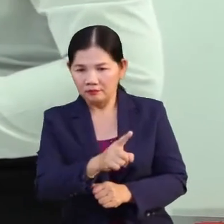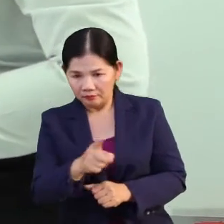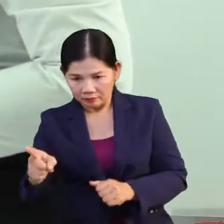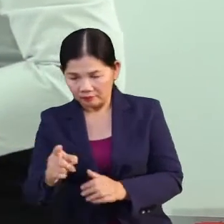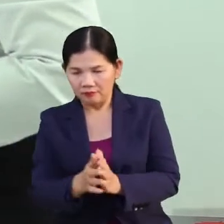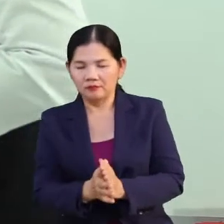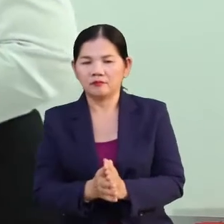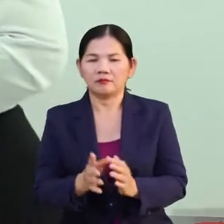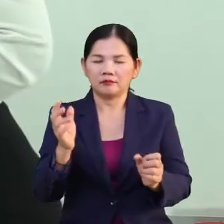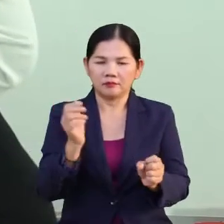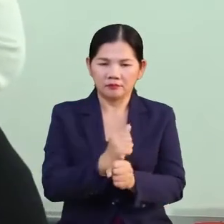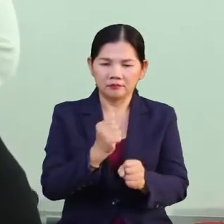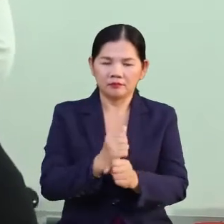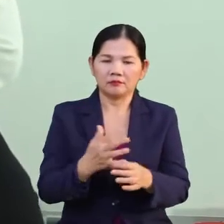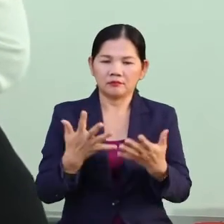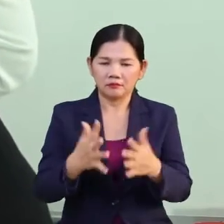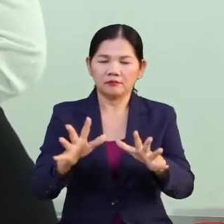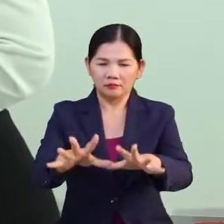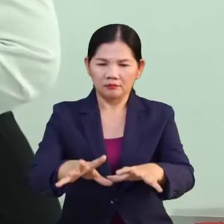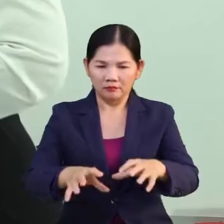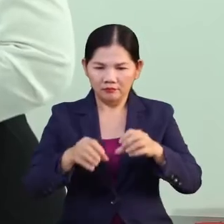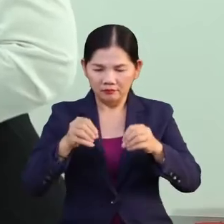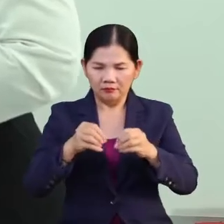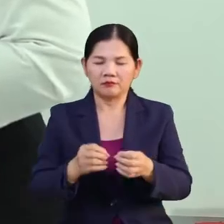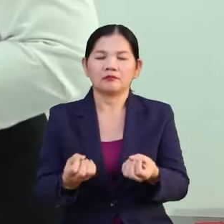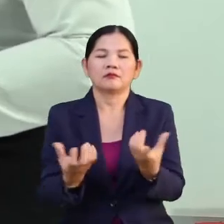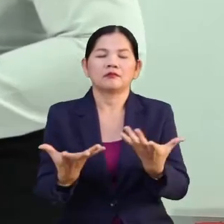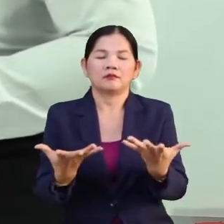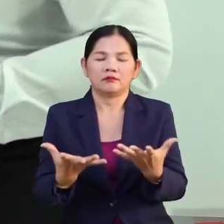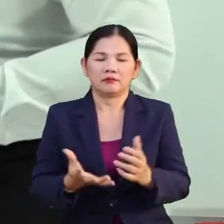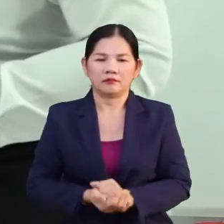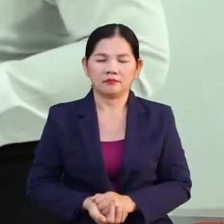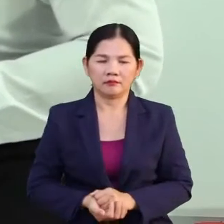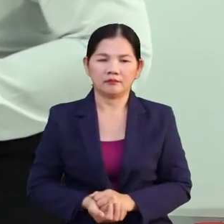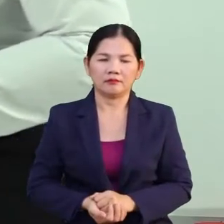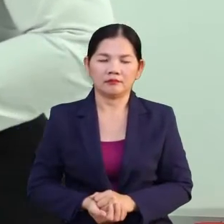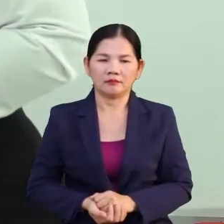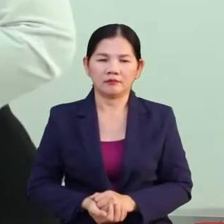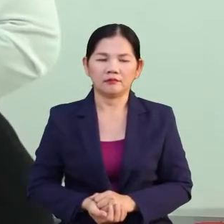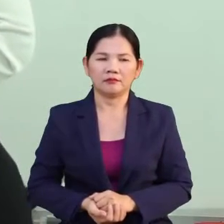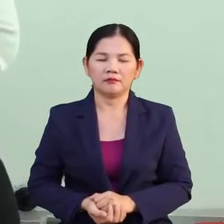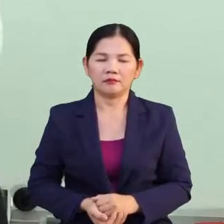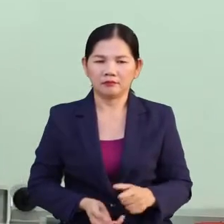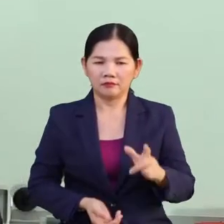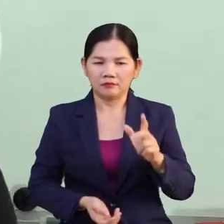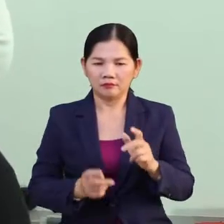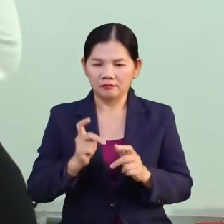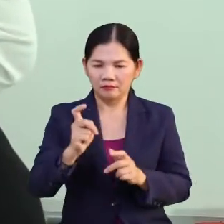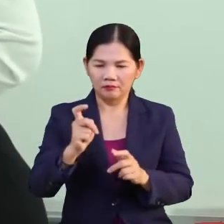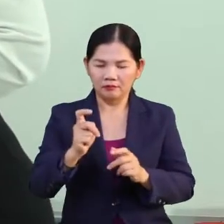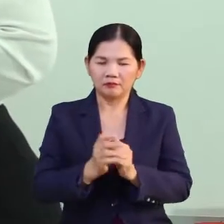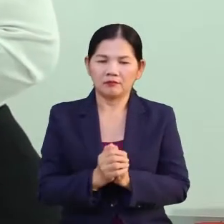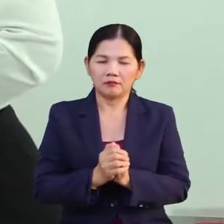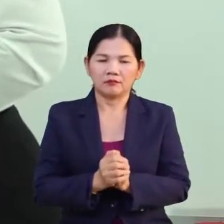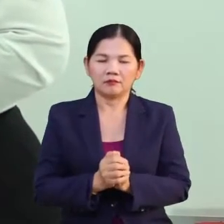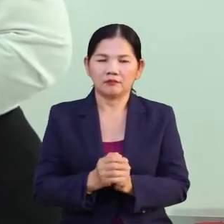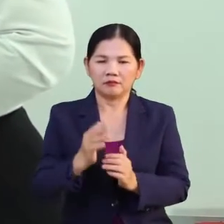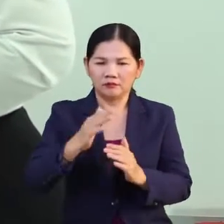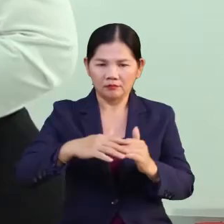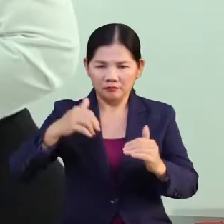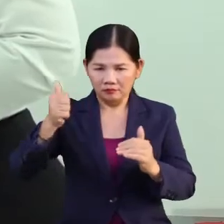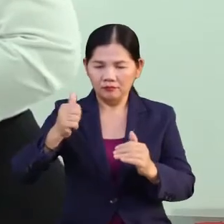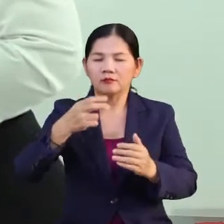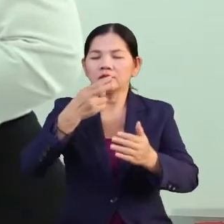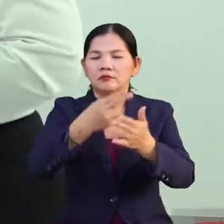អាចឲ្យយើងទទួលផលដូចម្ដេចខ្លះកតាគំរូល្អ